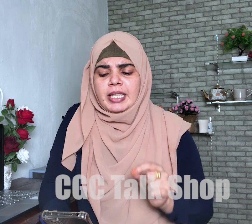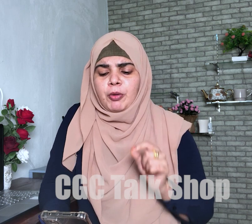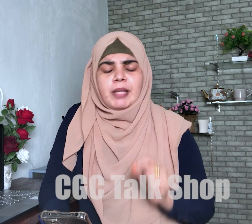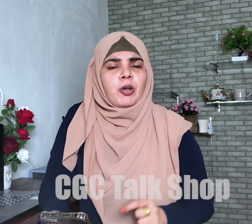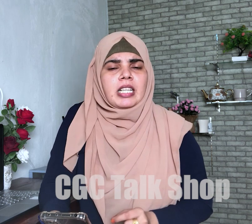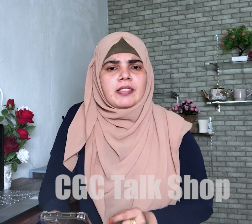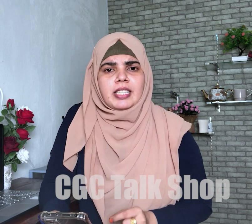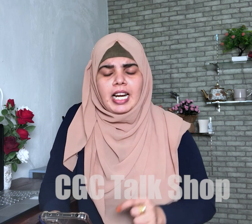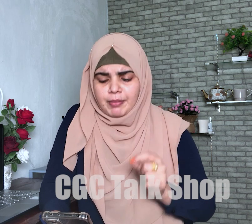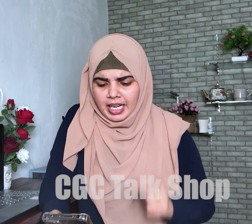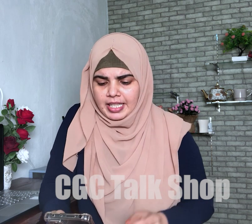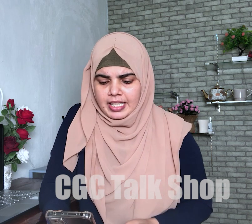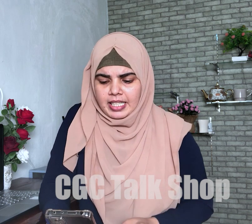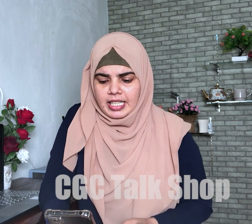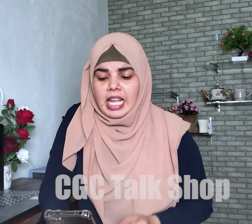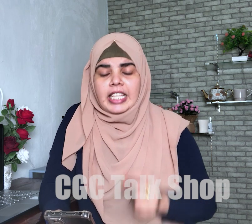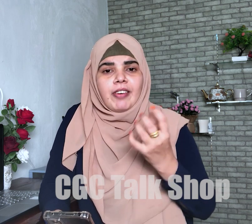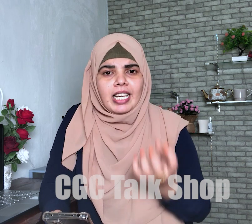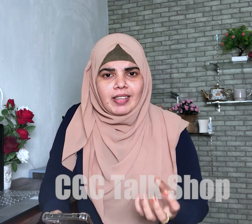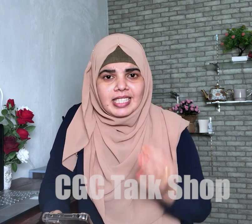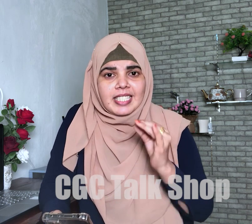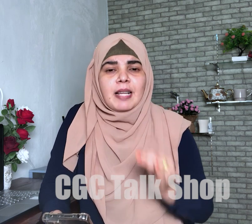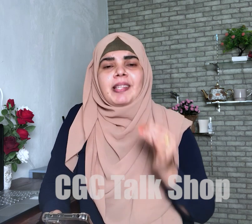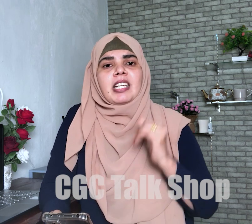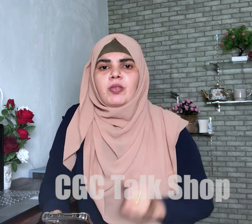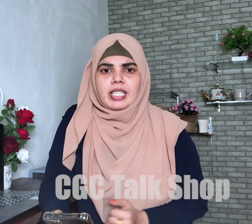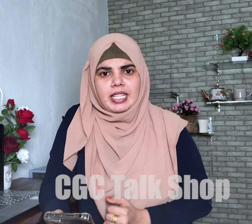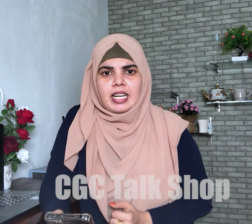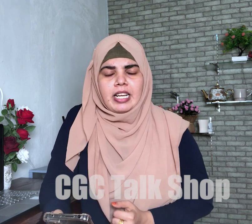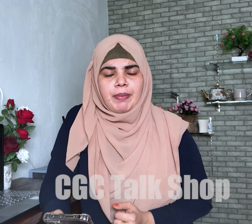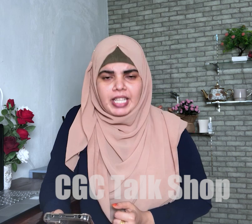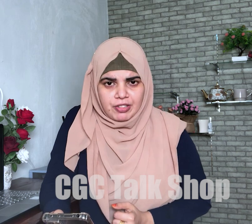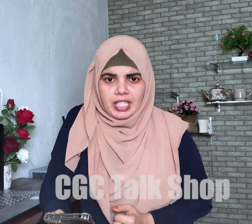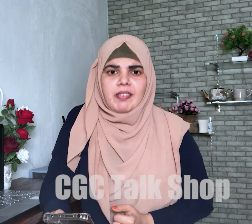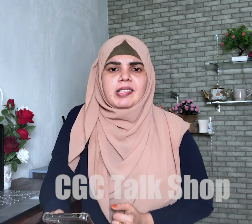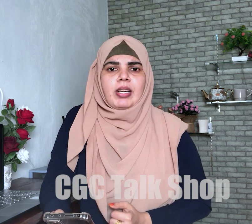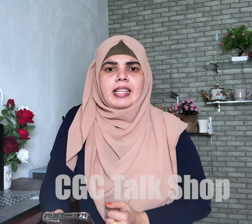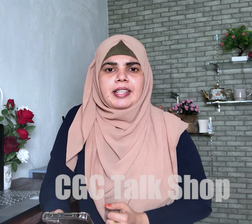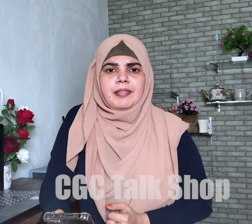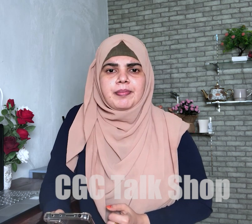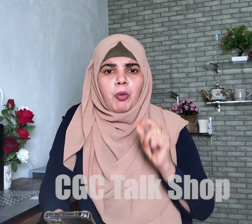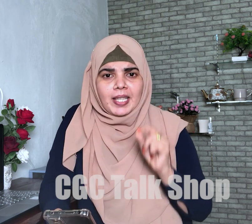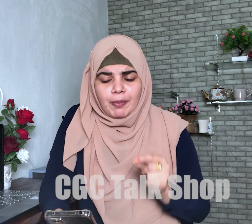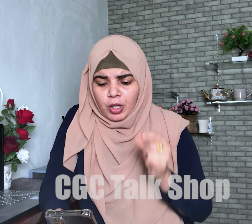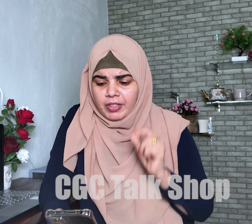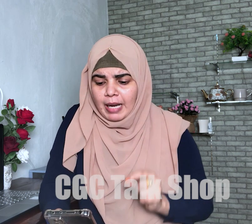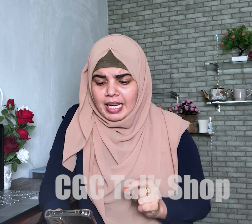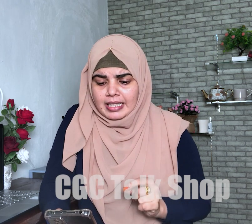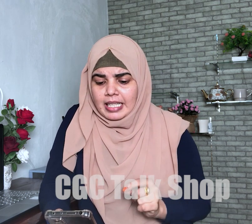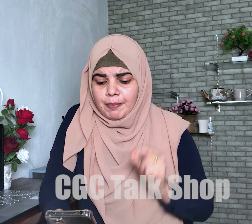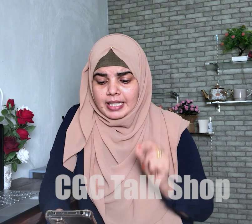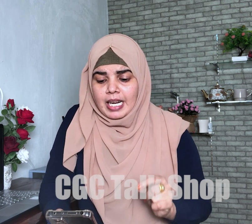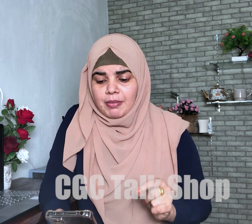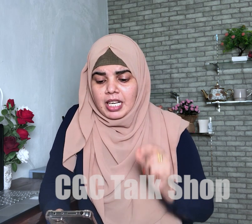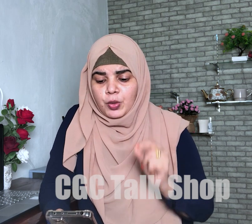ஹெரோயின் உள்ளிட்ட போதைப் பொருட்களுக்கு வந்து அடிமையாக இருக்காங்க, இவங்கள வந்து சின்ன பசங்களும் வந்து இருக்காங்க அப்படிங்கிற விஷயத்தை அவர் சொல்லியிருந்தாரு. போதைப் பொருள்